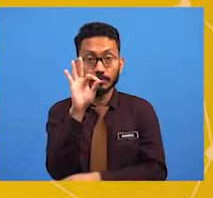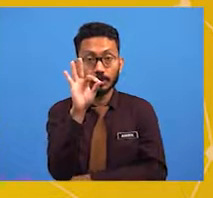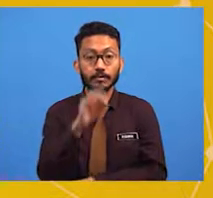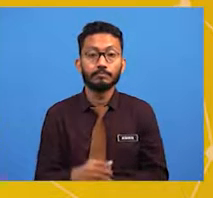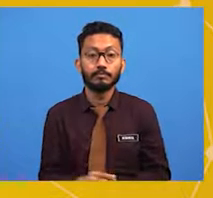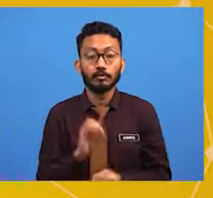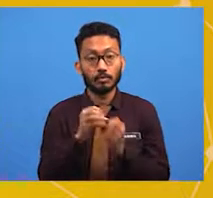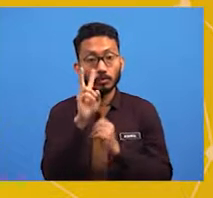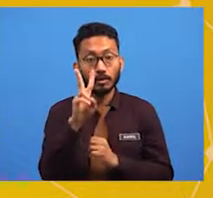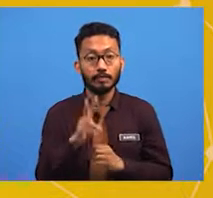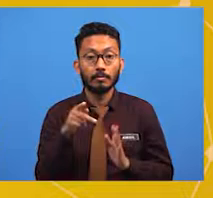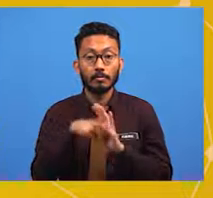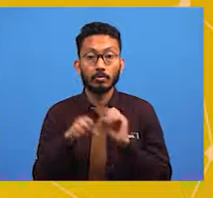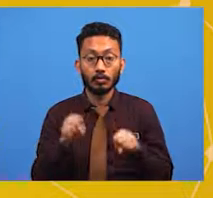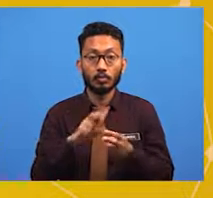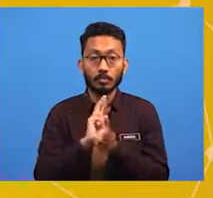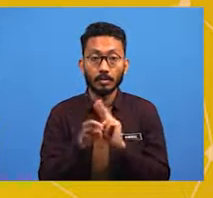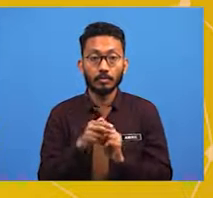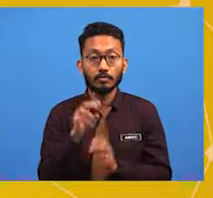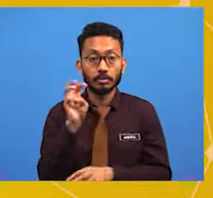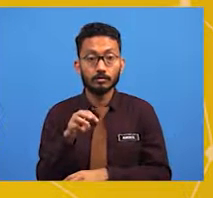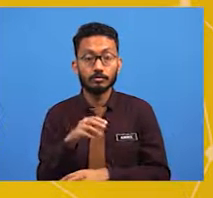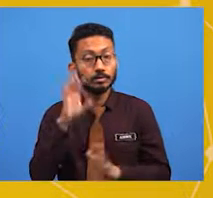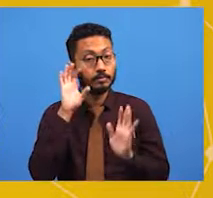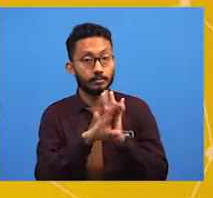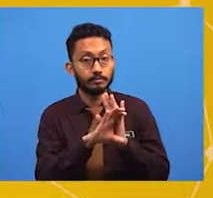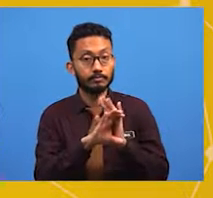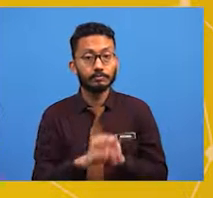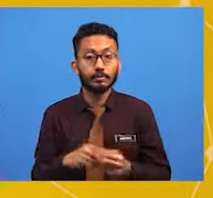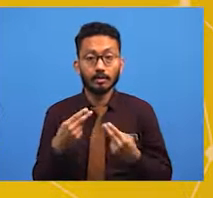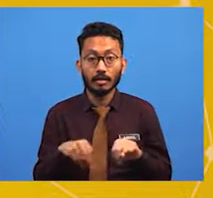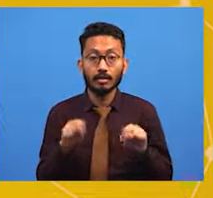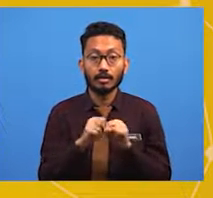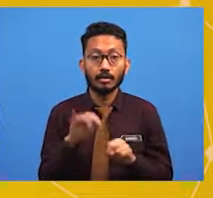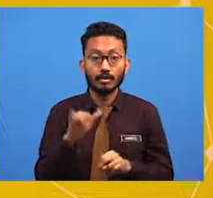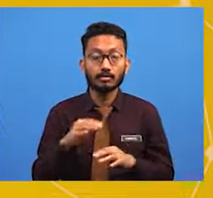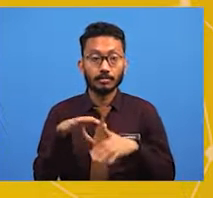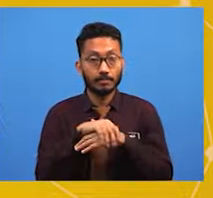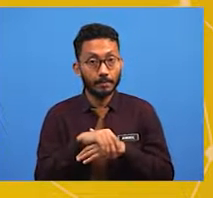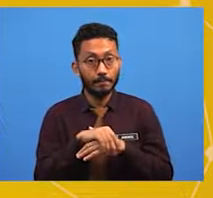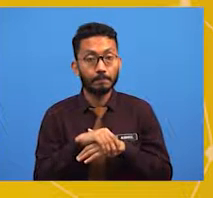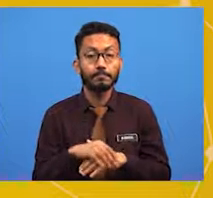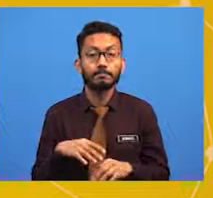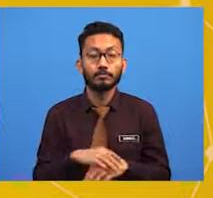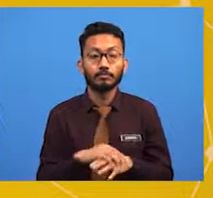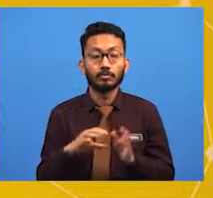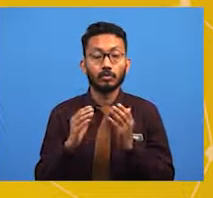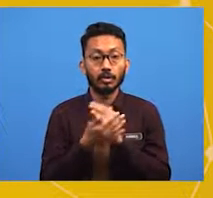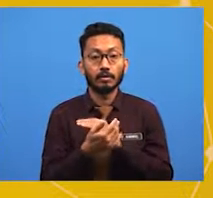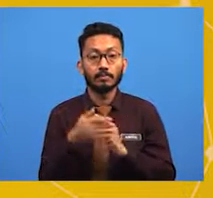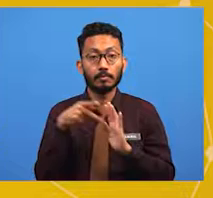nama pemboleh ubah harus menggambarkan nilai yang dipegang oleh pemboleh ubah tersebut